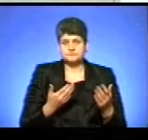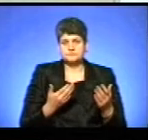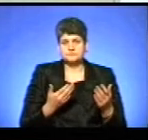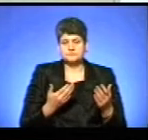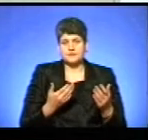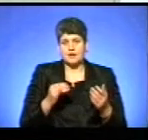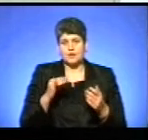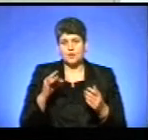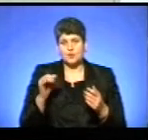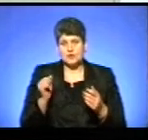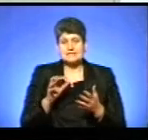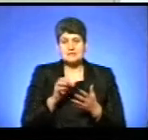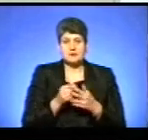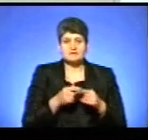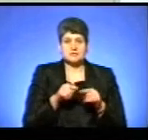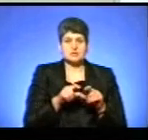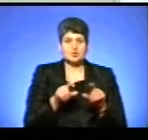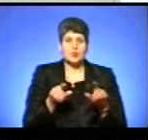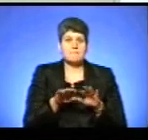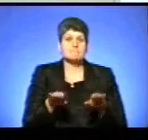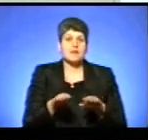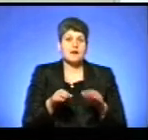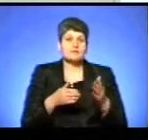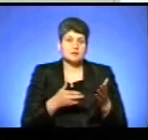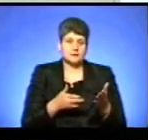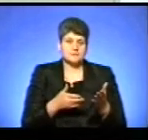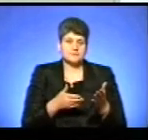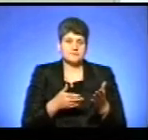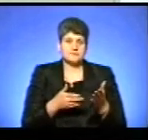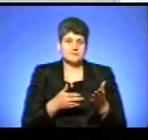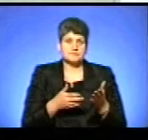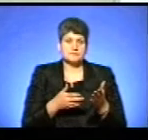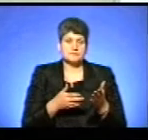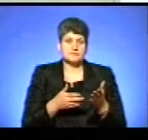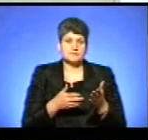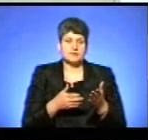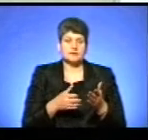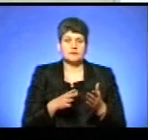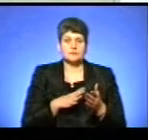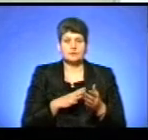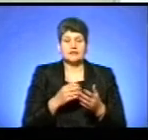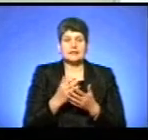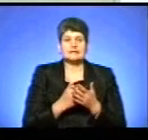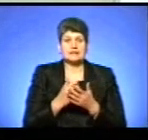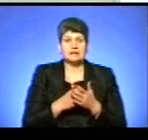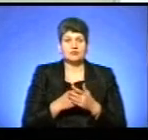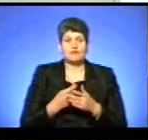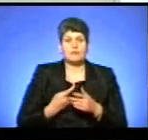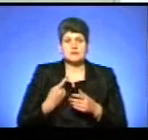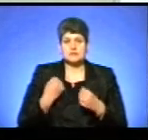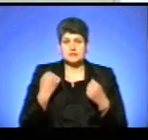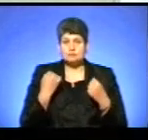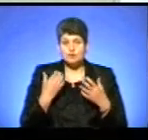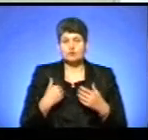От. А Юра займався в цій школі плаванням, закрив кандидата в майстри спорту. І